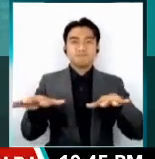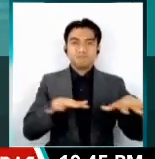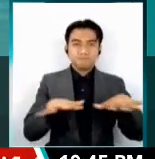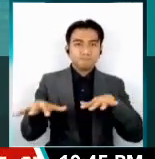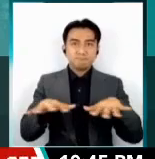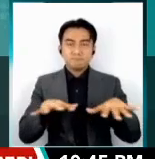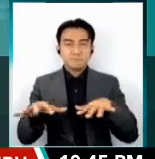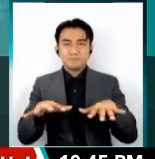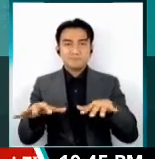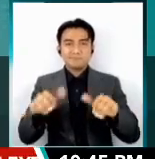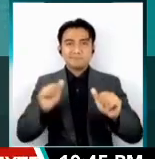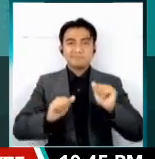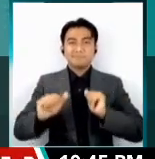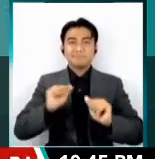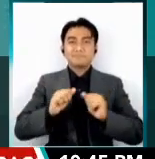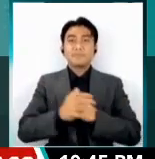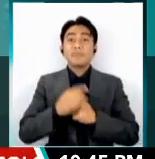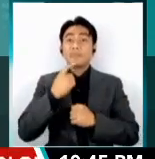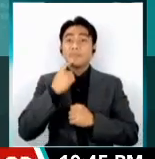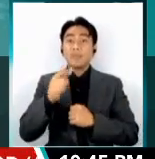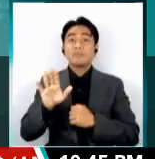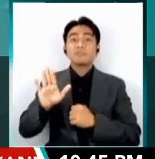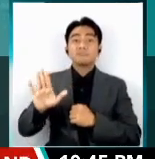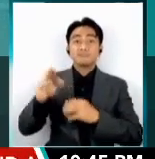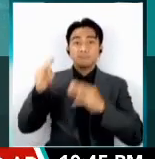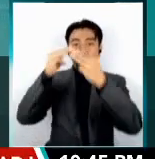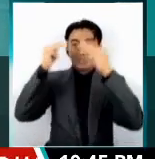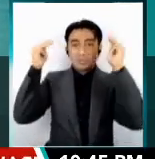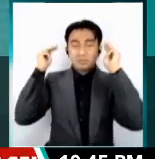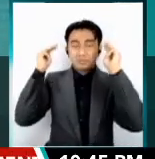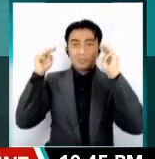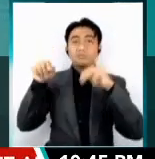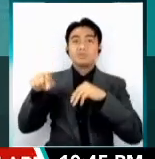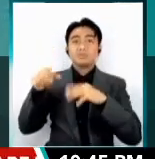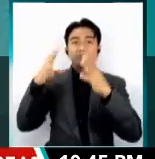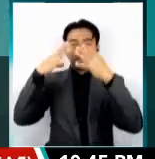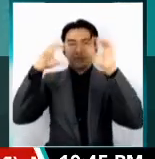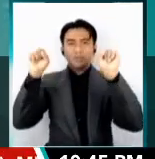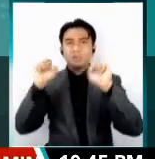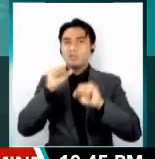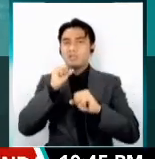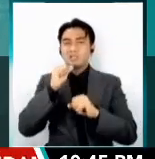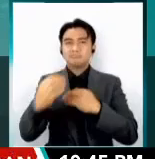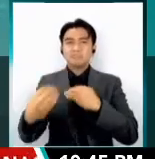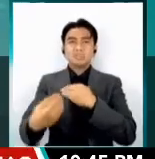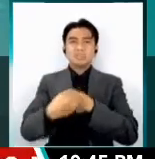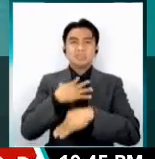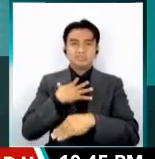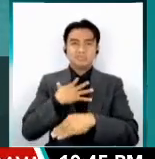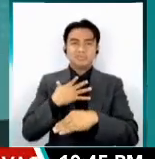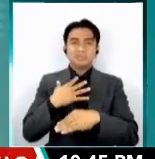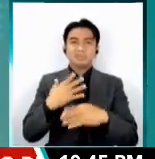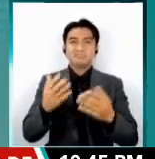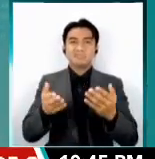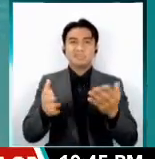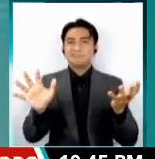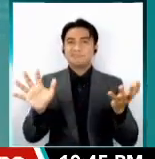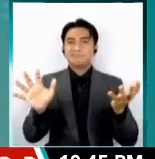activity. Sabi ng presidente ng Mexico, hindi naman nagdulot ng seryosong pinsala ang lindol.